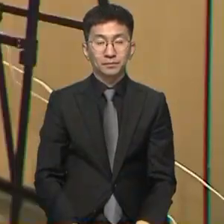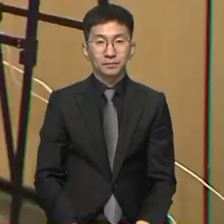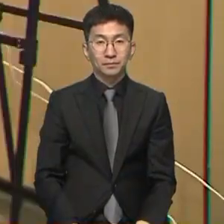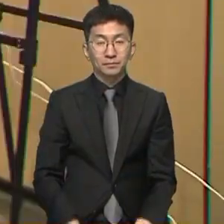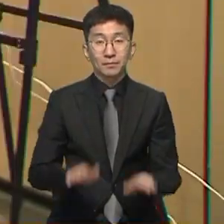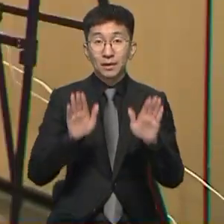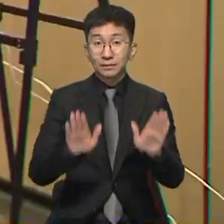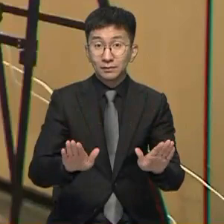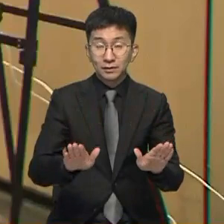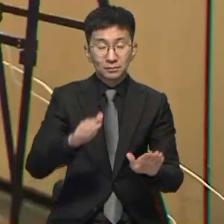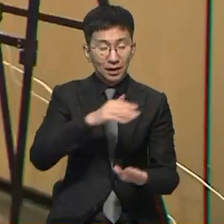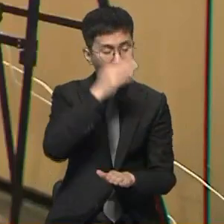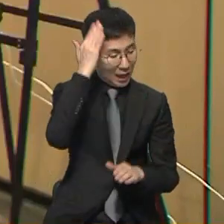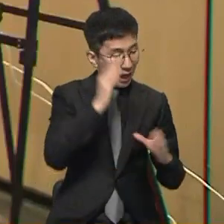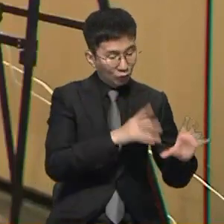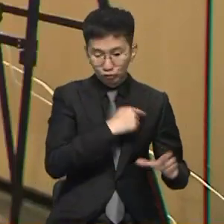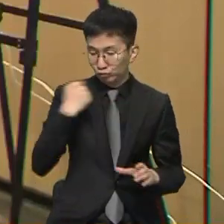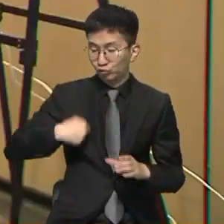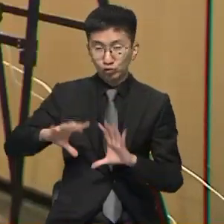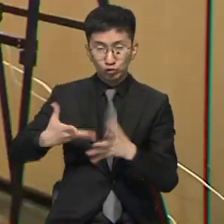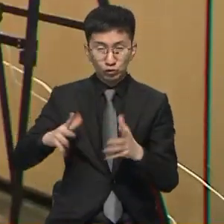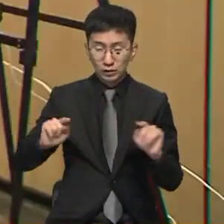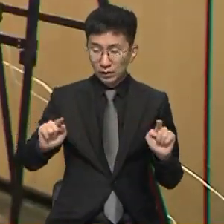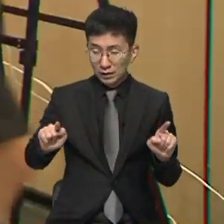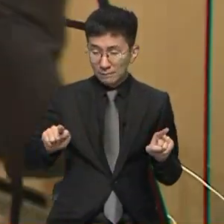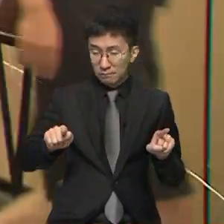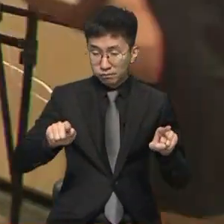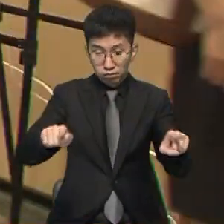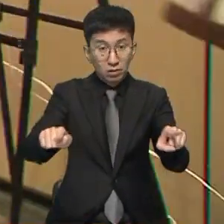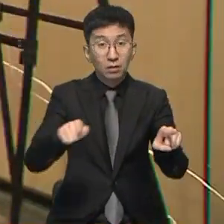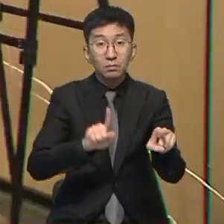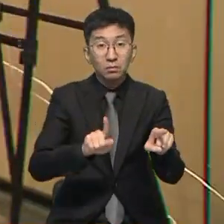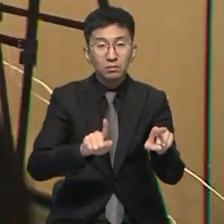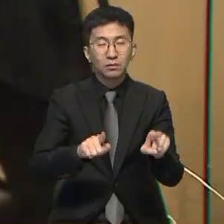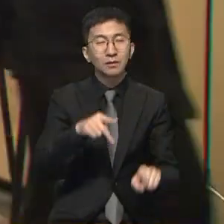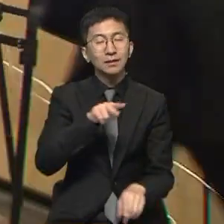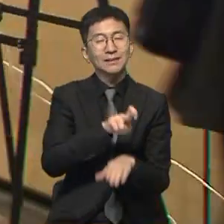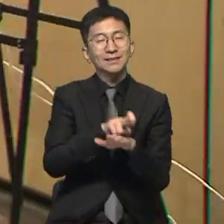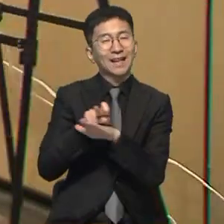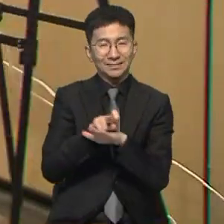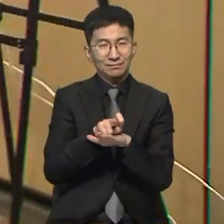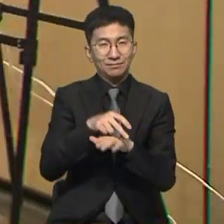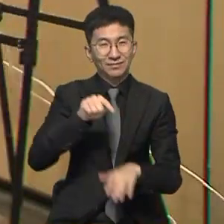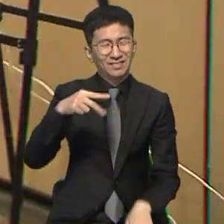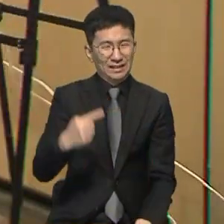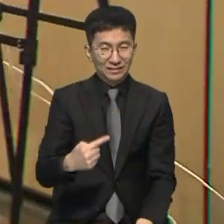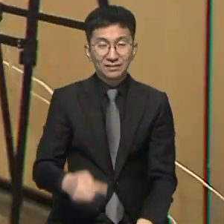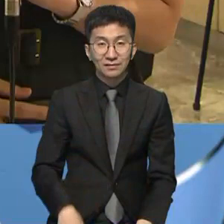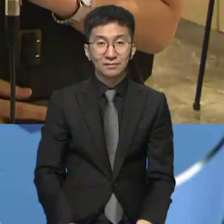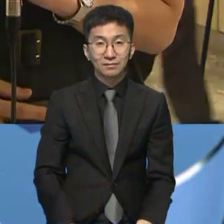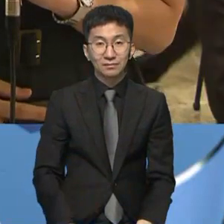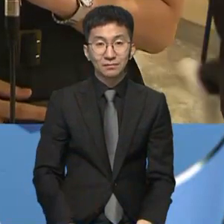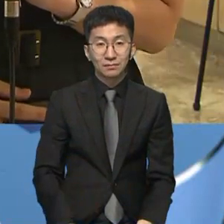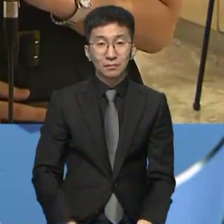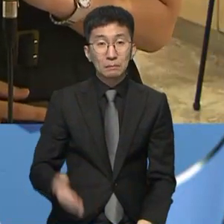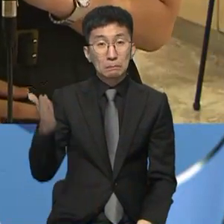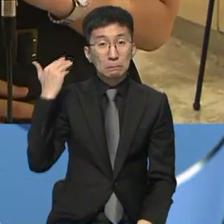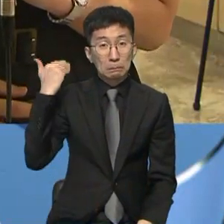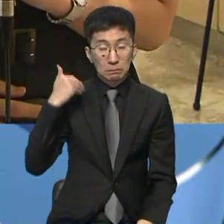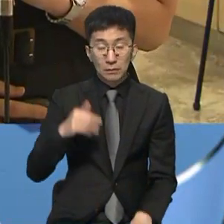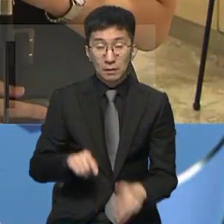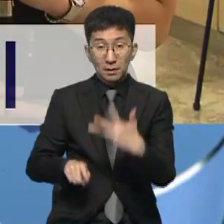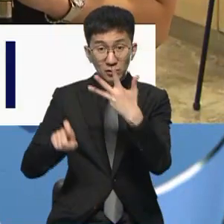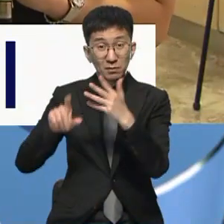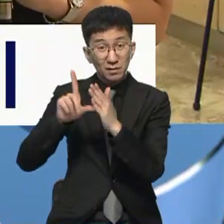네, 현재 양국이 가장 팽팽하게 맞서고 있는 이슈는 아무래도 사드입니다. 중국 정부는 지난 10일 기존 사드